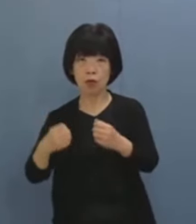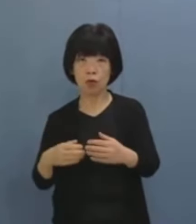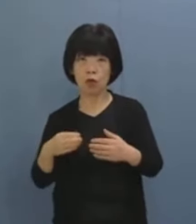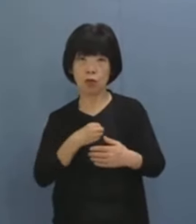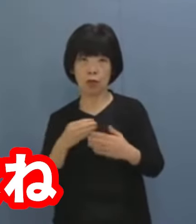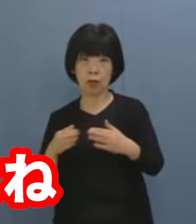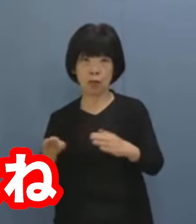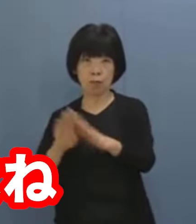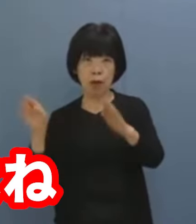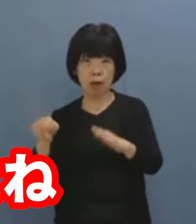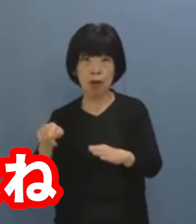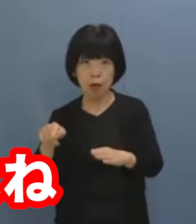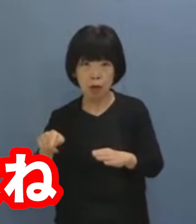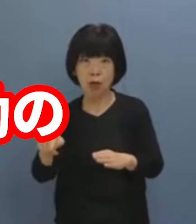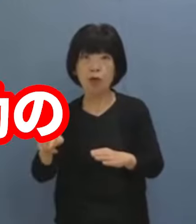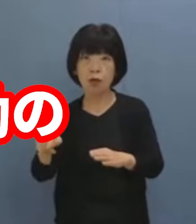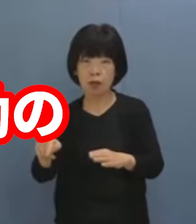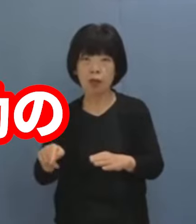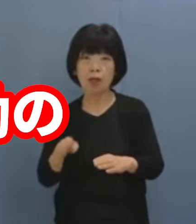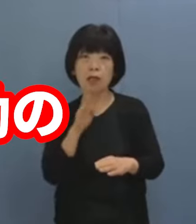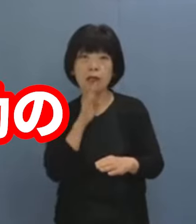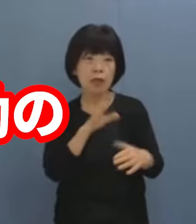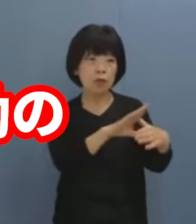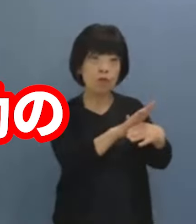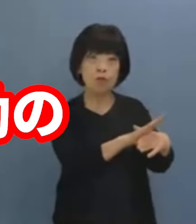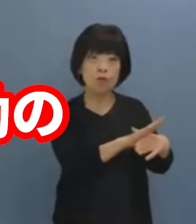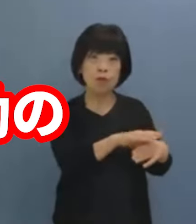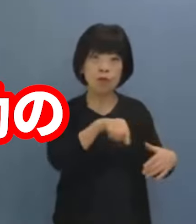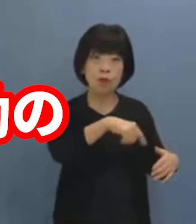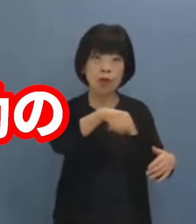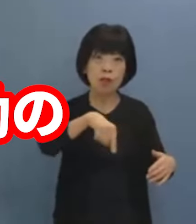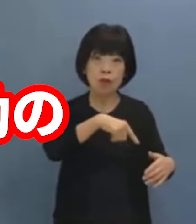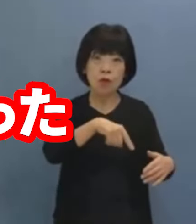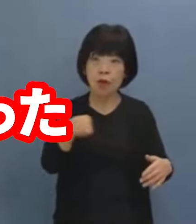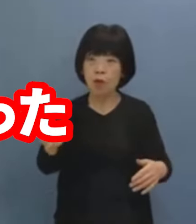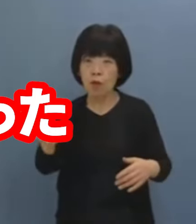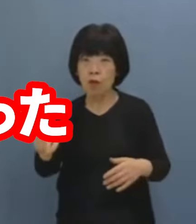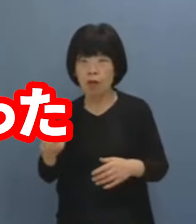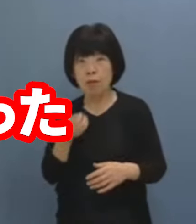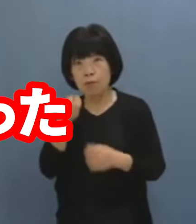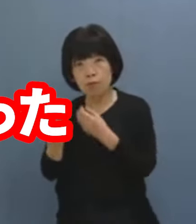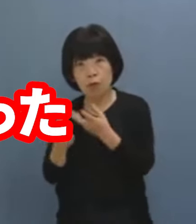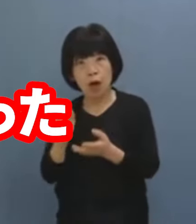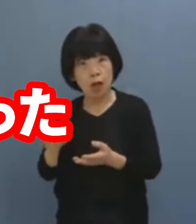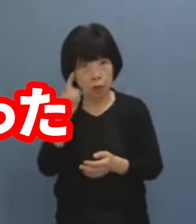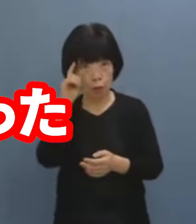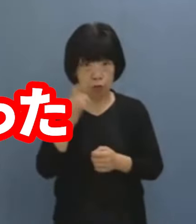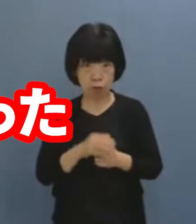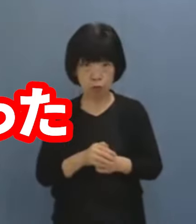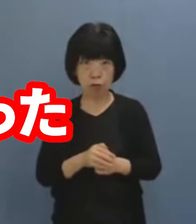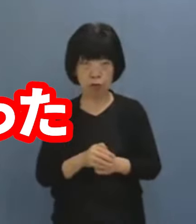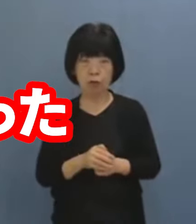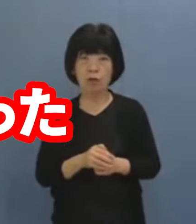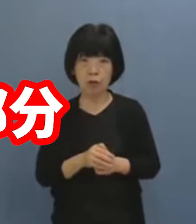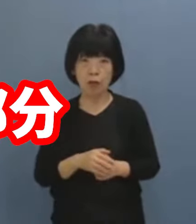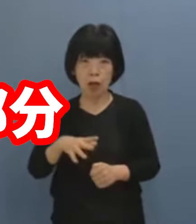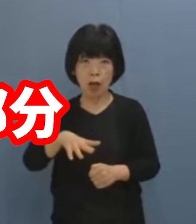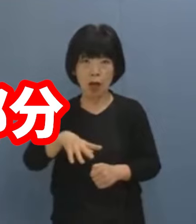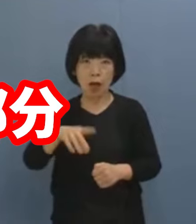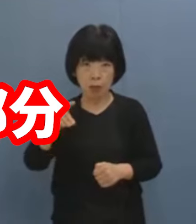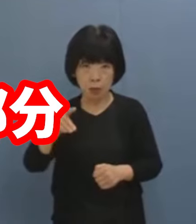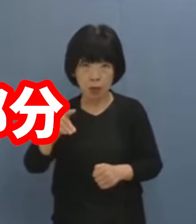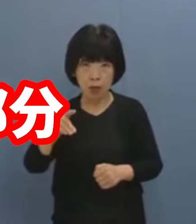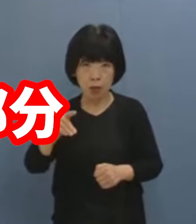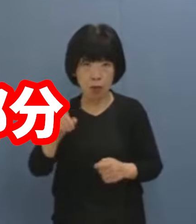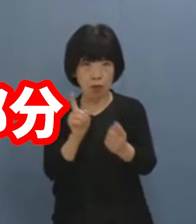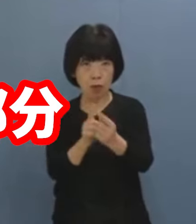定出てきたと思うんですよね。でこれに関してやはりその初動の対応が果たして本当に適切だったのかというところがやっぱり疑問に